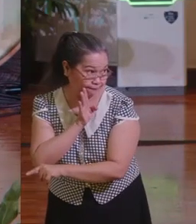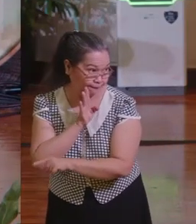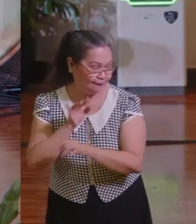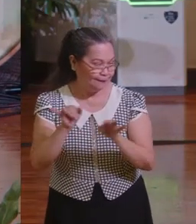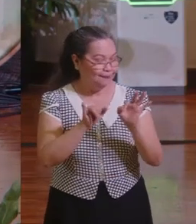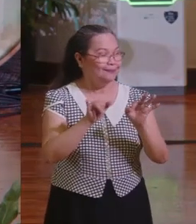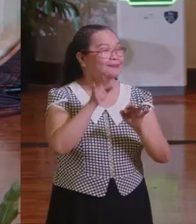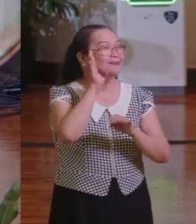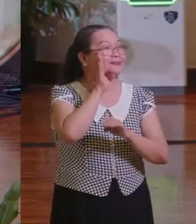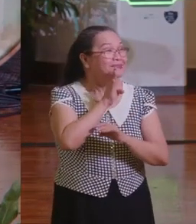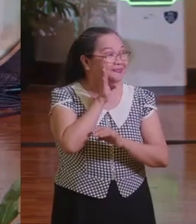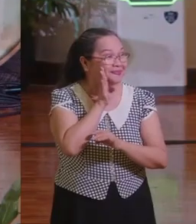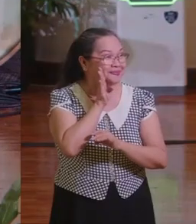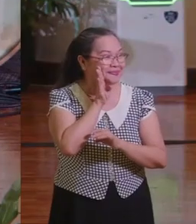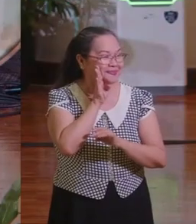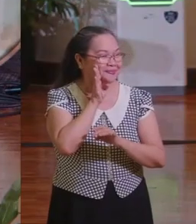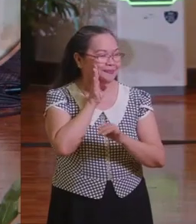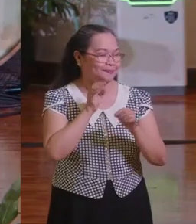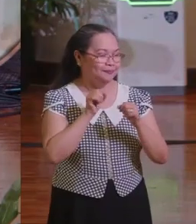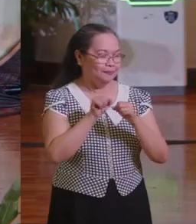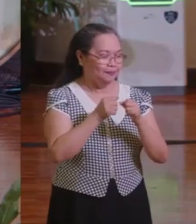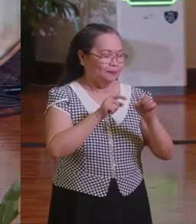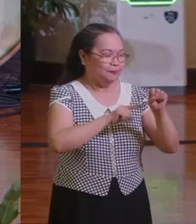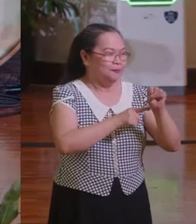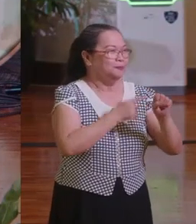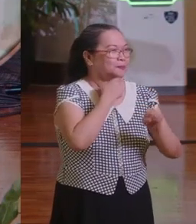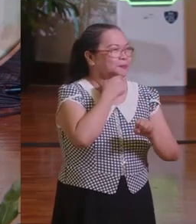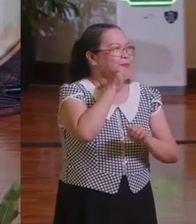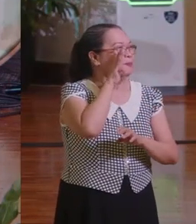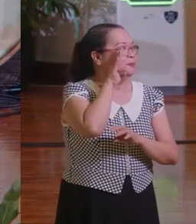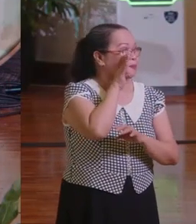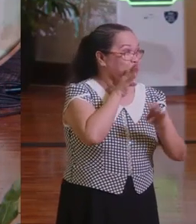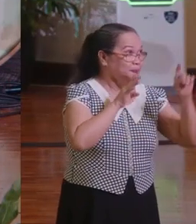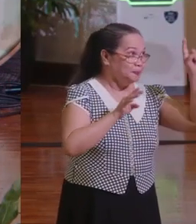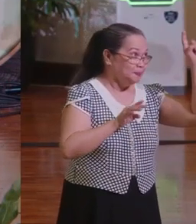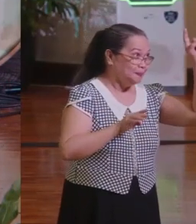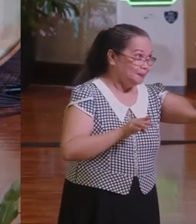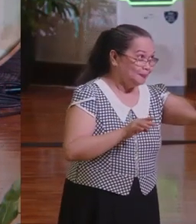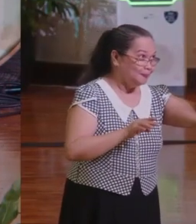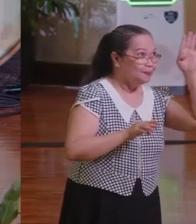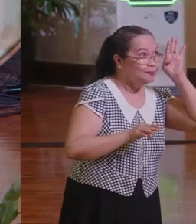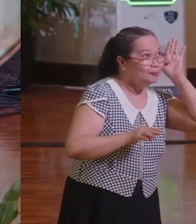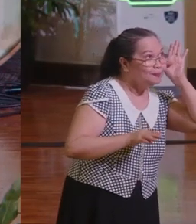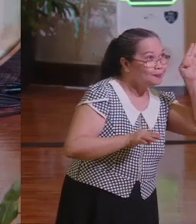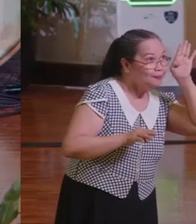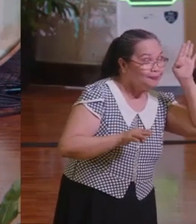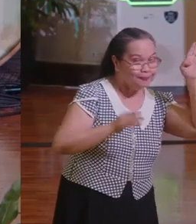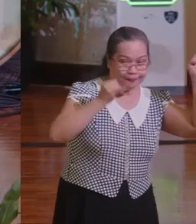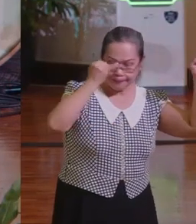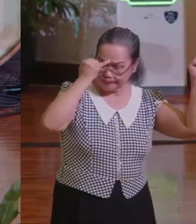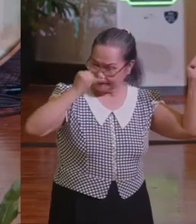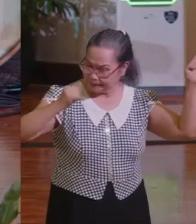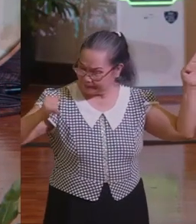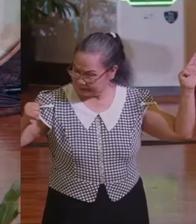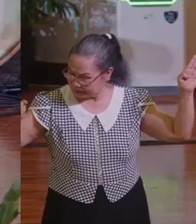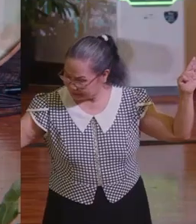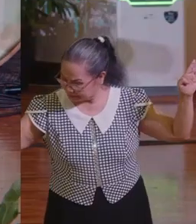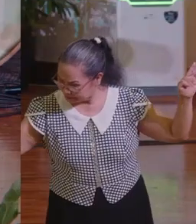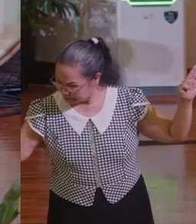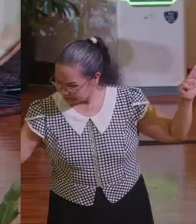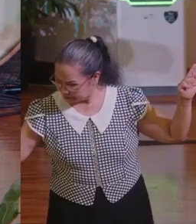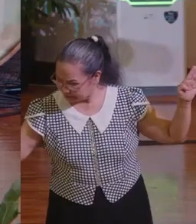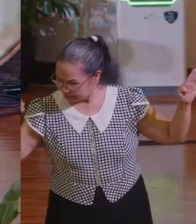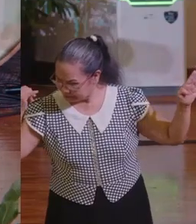So brothers, ang huling salita, brothers, ang unang salita dito sa chapter 6. Mahalaga